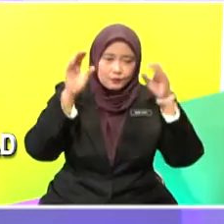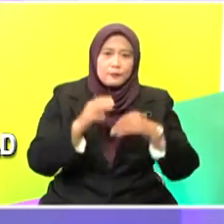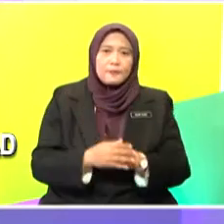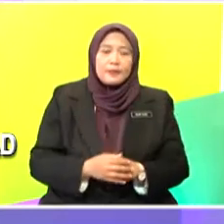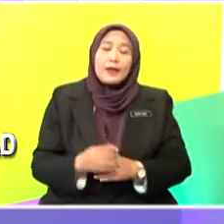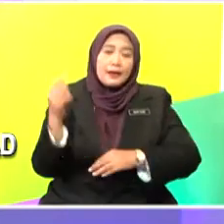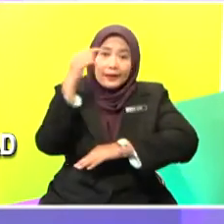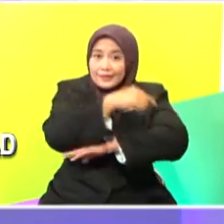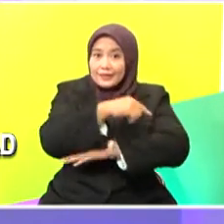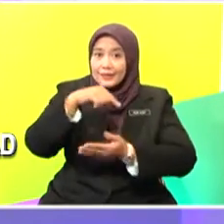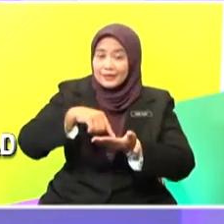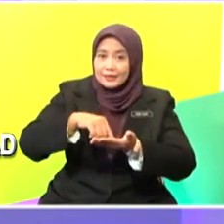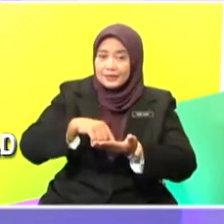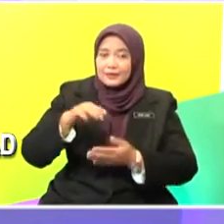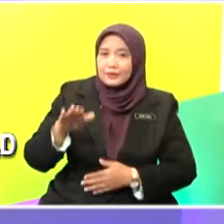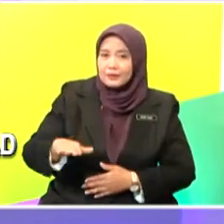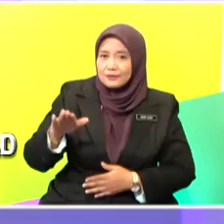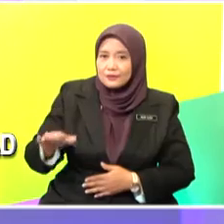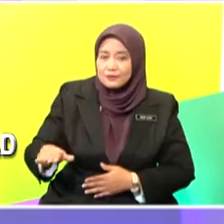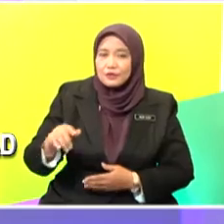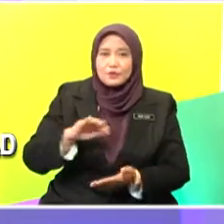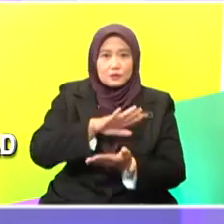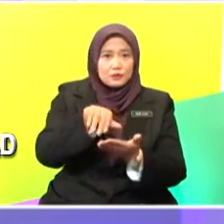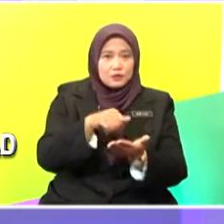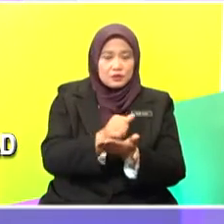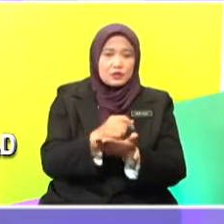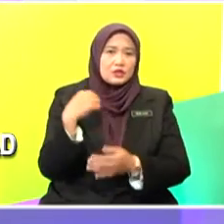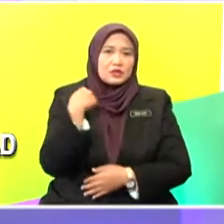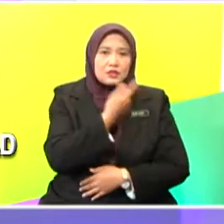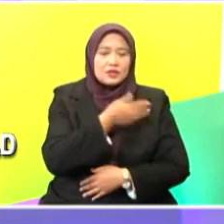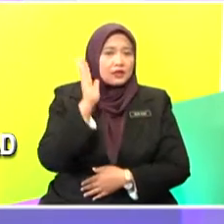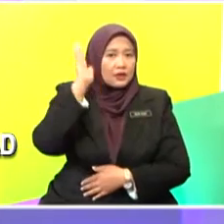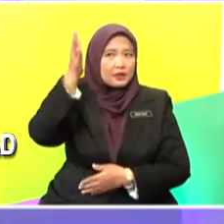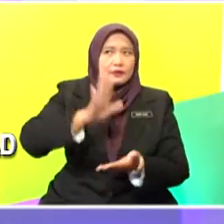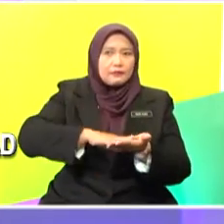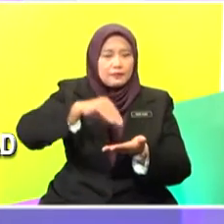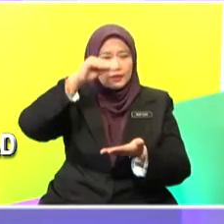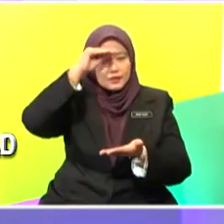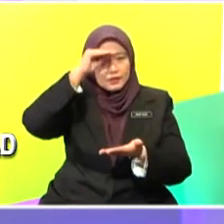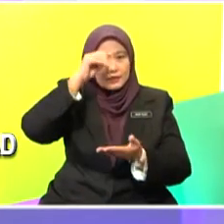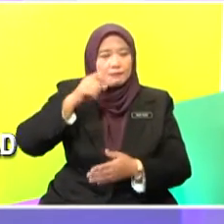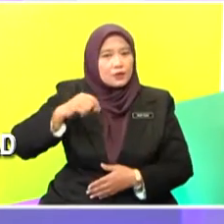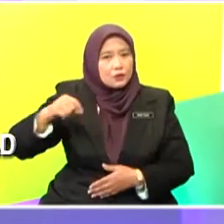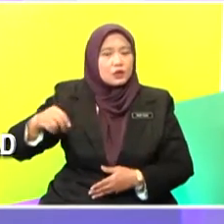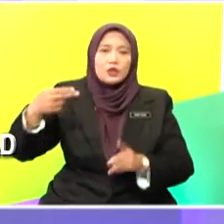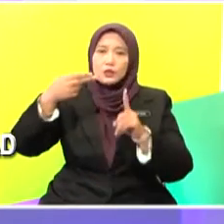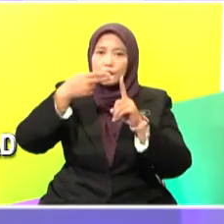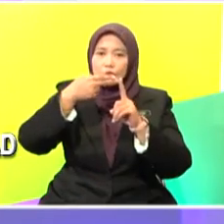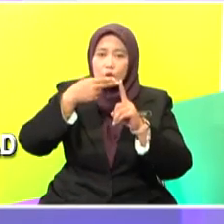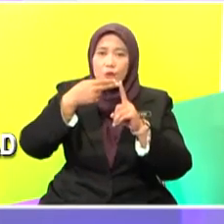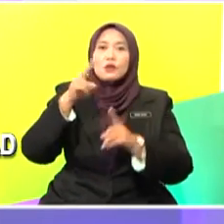ni adik-adik, mana murid-murid semua, kita nak belajar menulis huruf